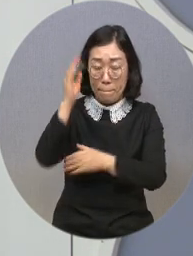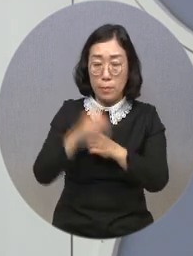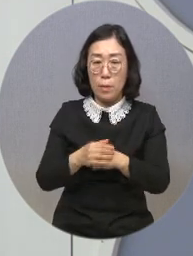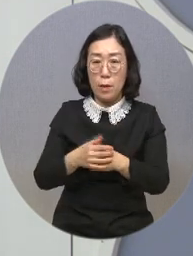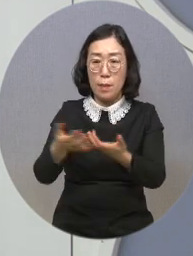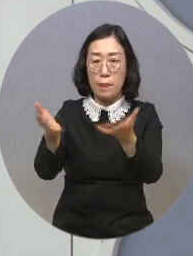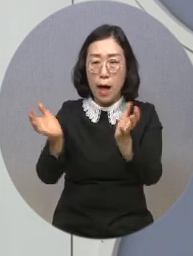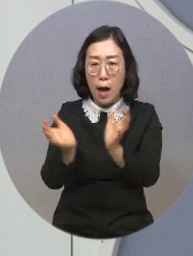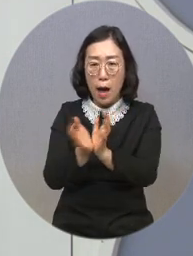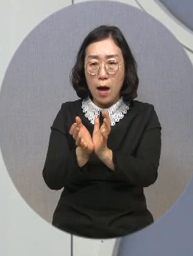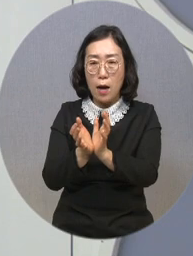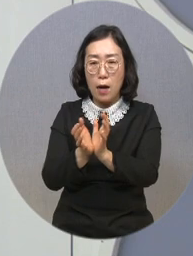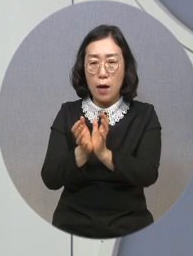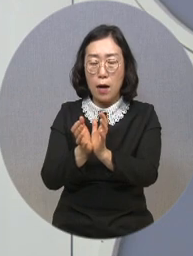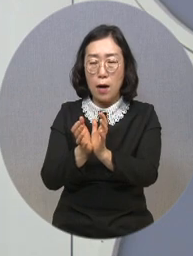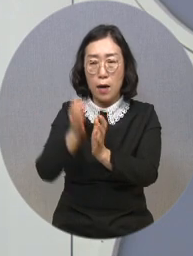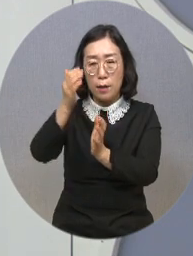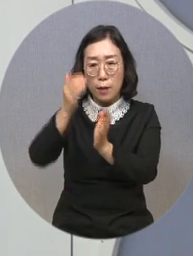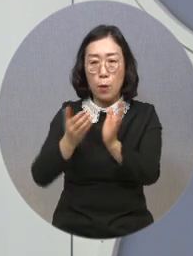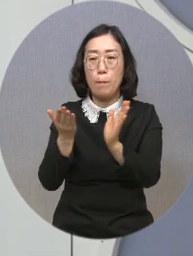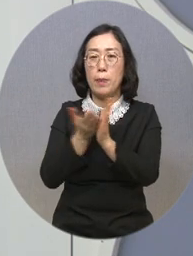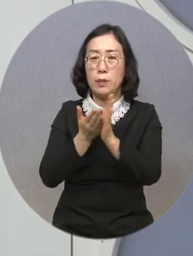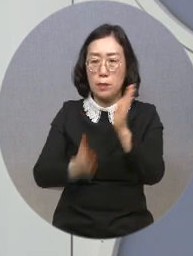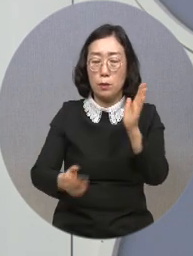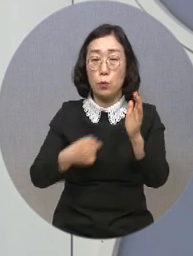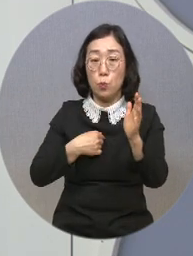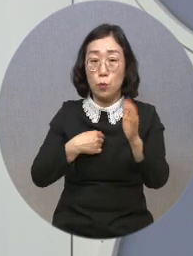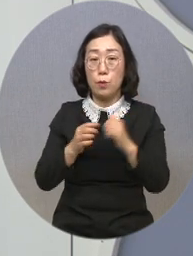당의 노선에 안 맞는다. 이렇게 얘기하고 또 제가